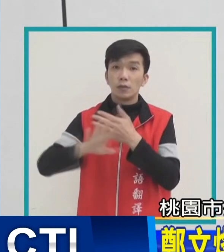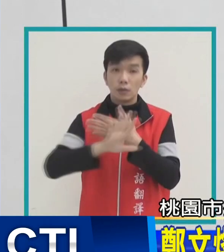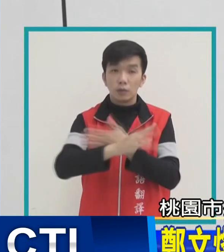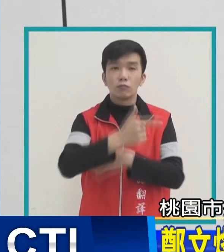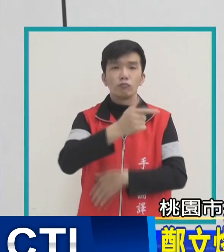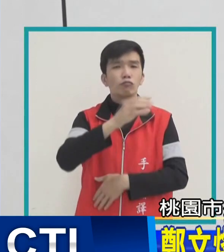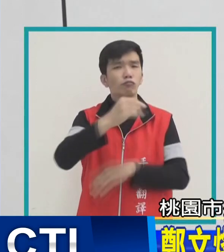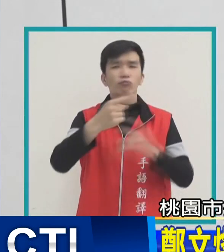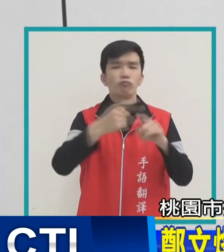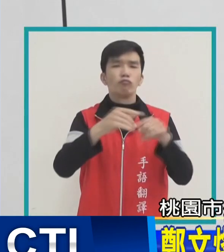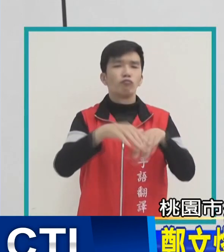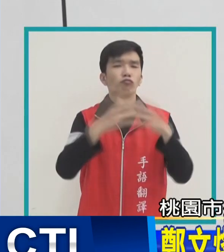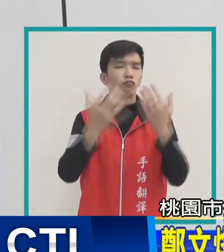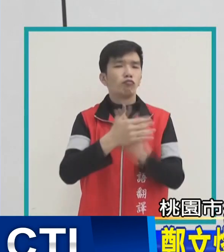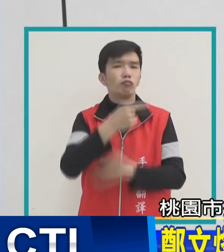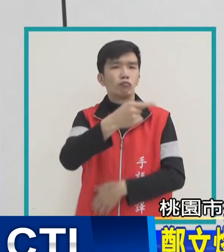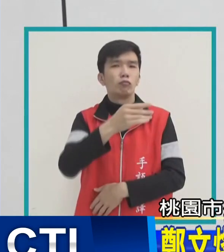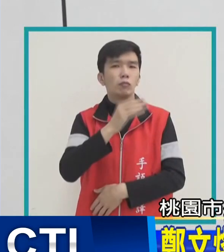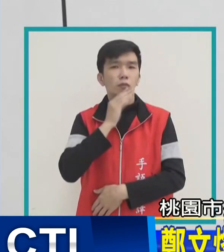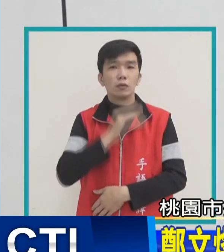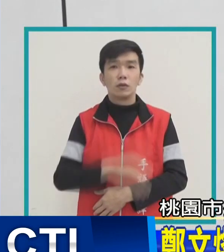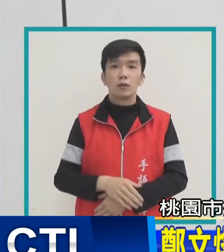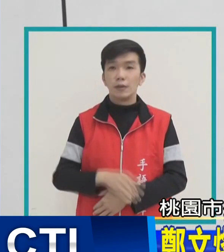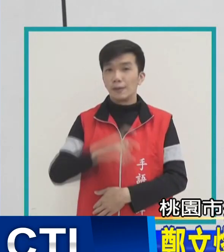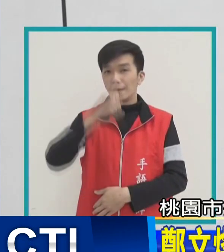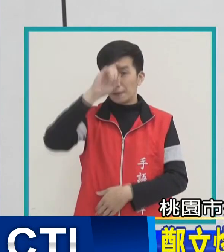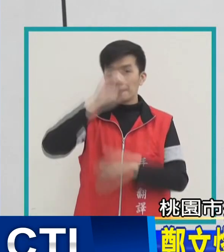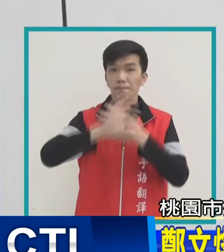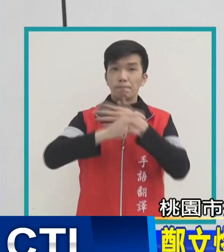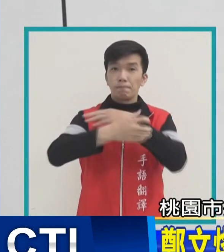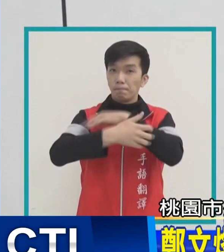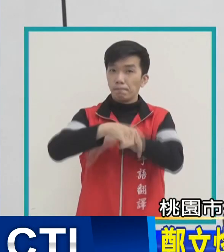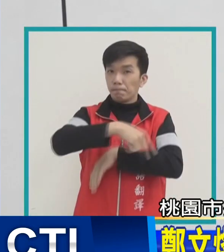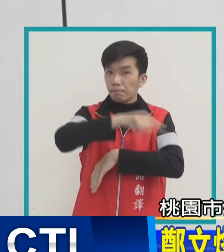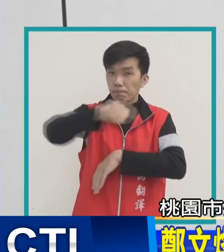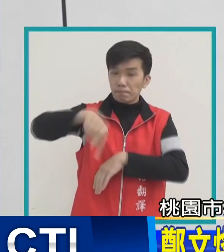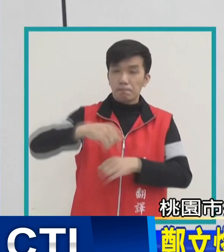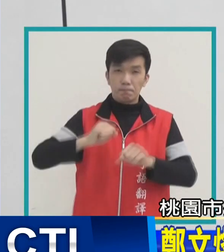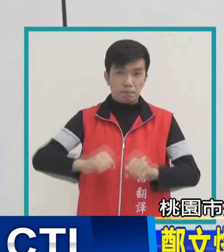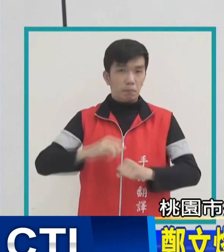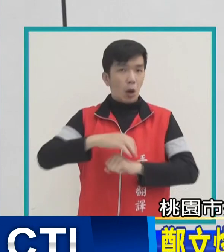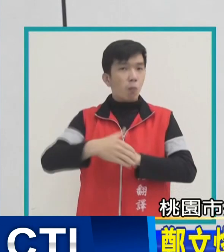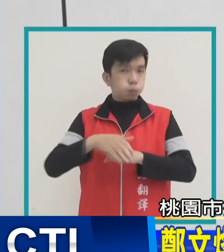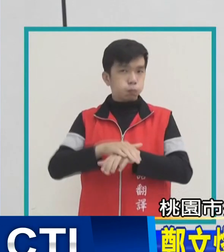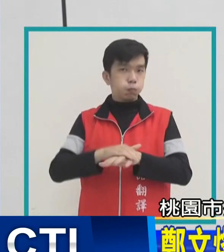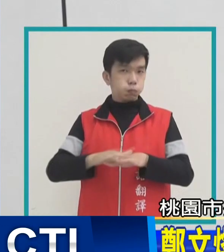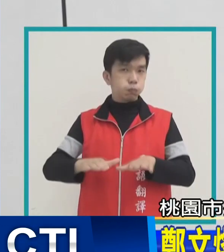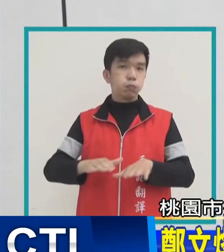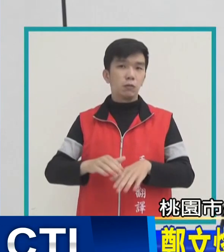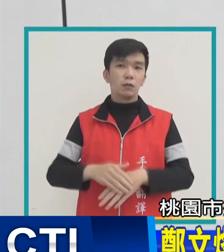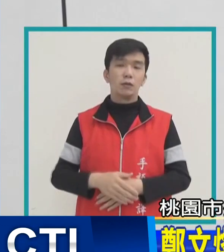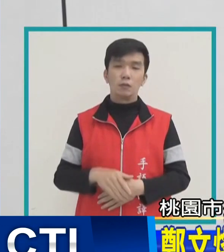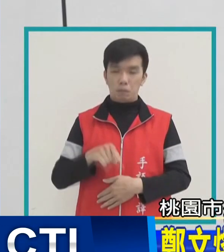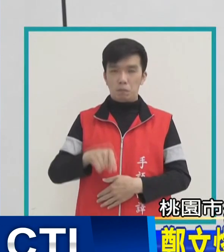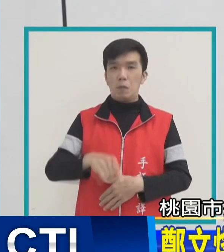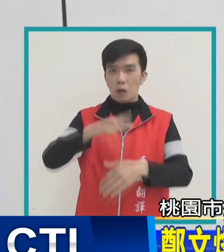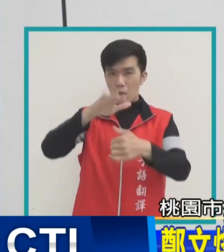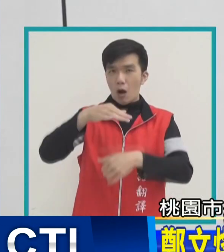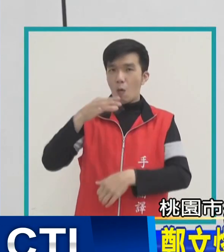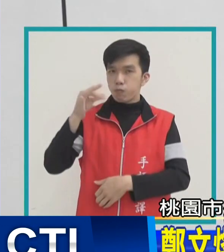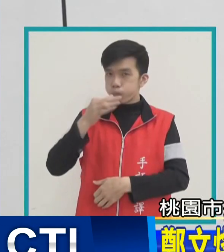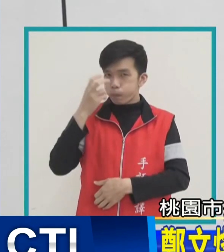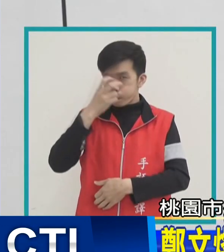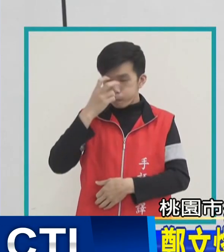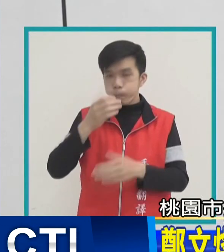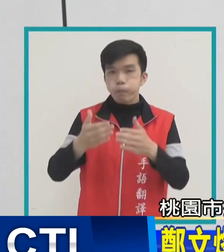性。我们为了确保移工的这个健康以及防疫安全，我想这一次的快筛是必要的。那谢